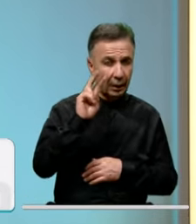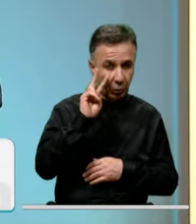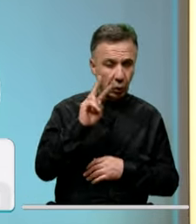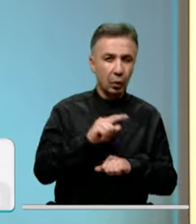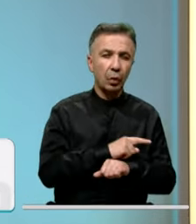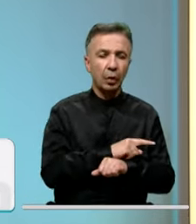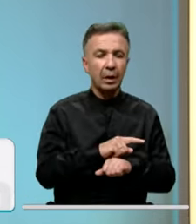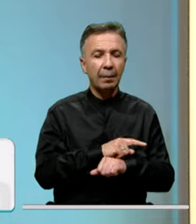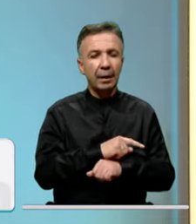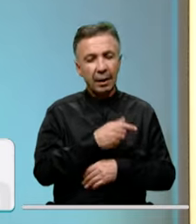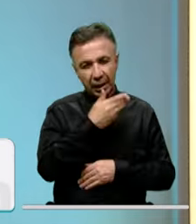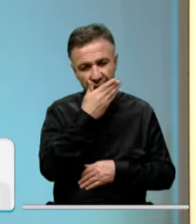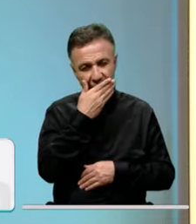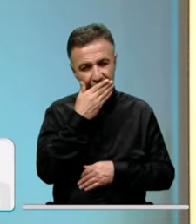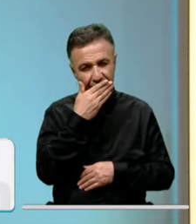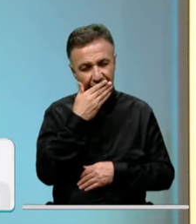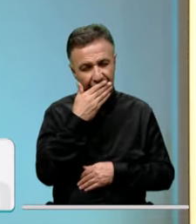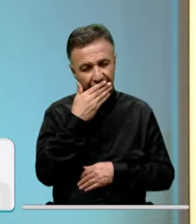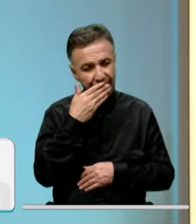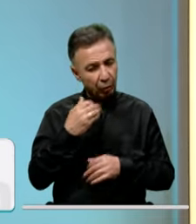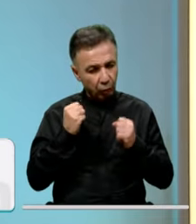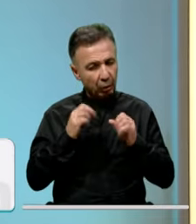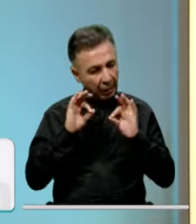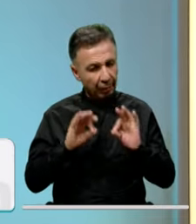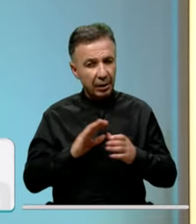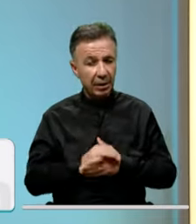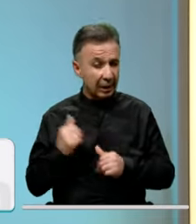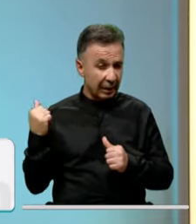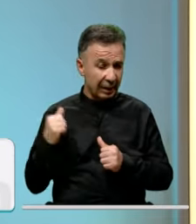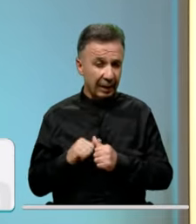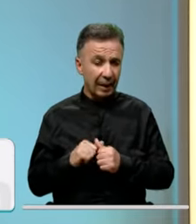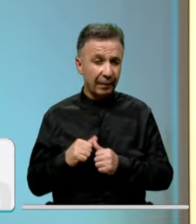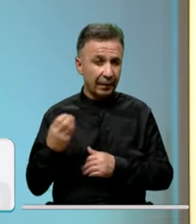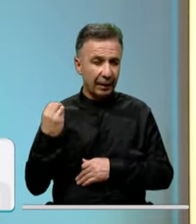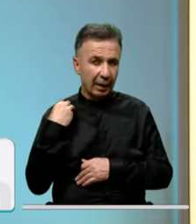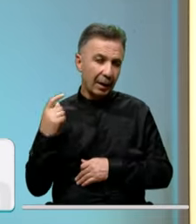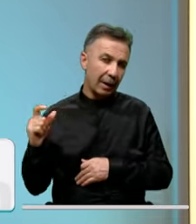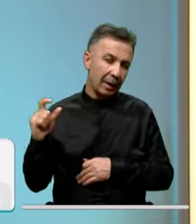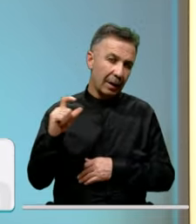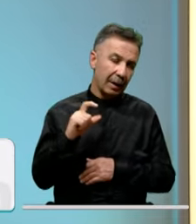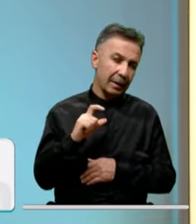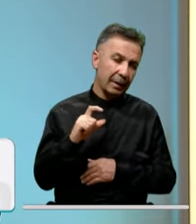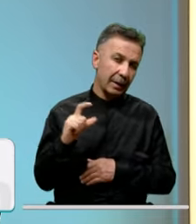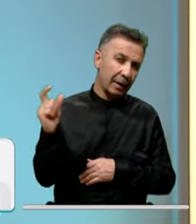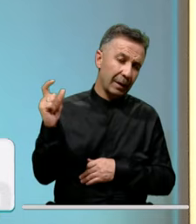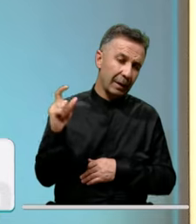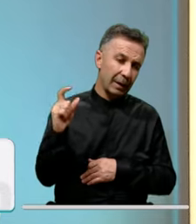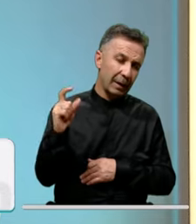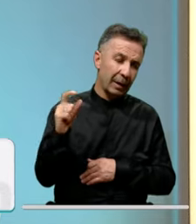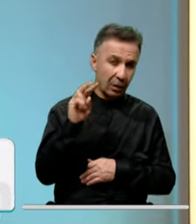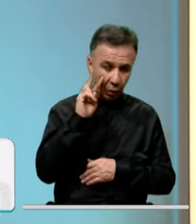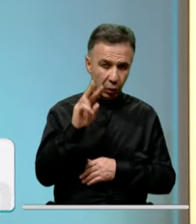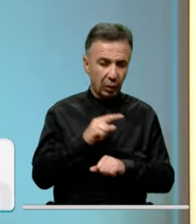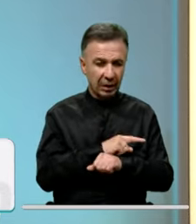zaman Ramazan'a, oruca başlayın. Yine tekrar yeni ayın, öbür ayın hilalini gördüğünüz zaman